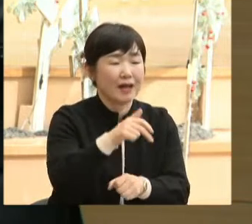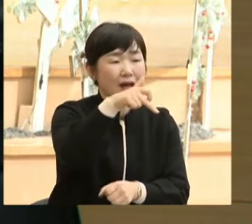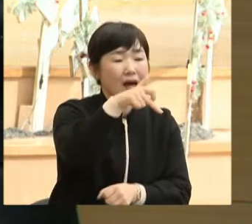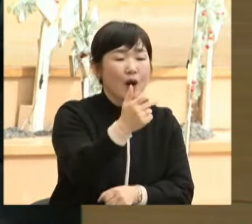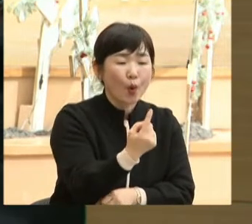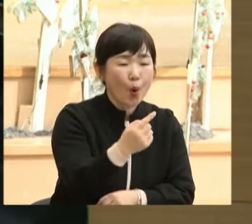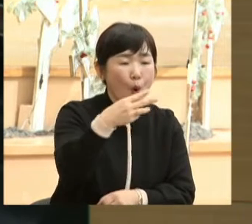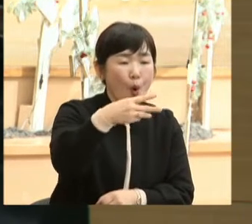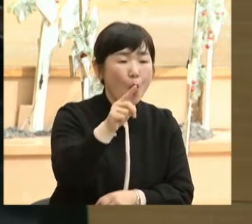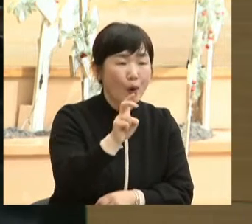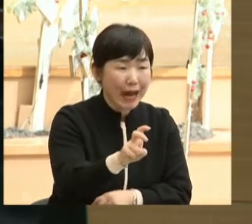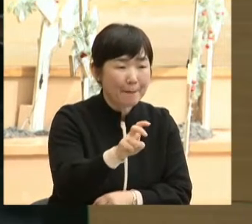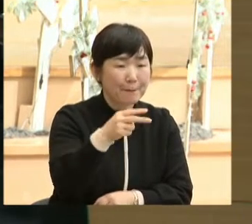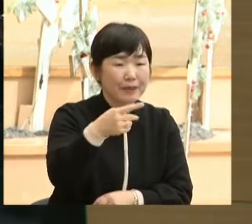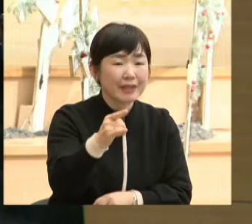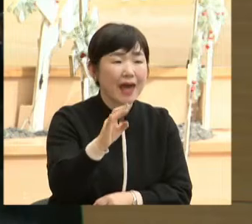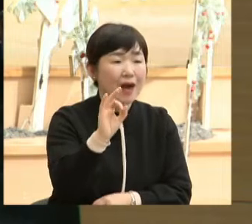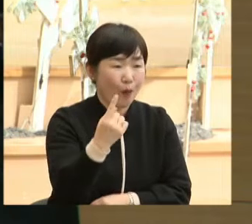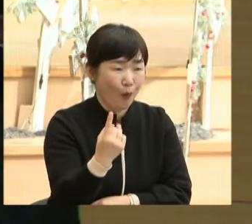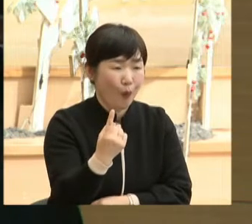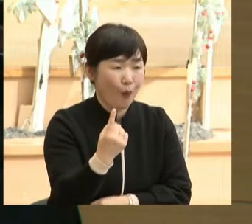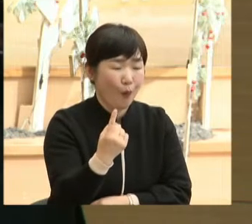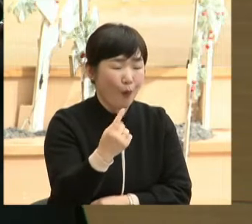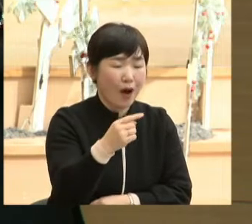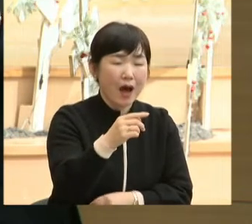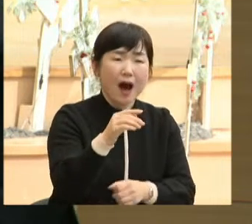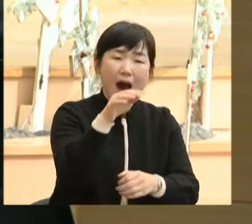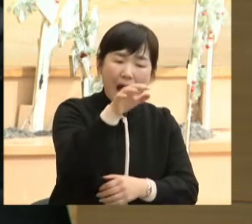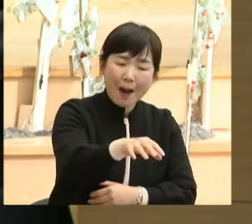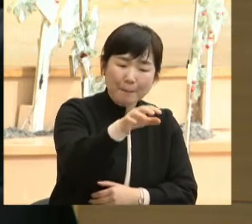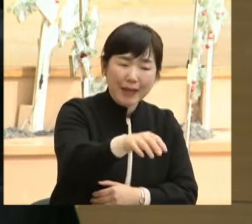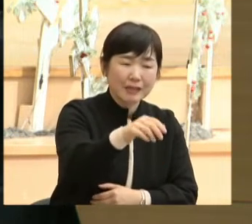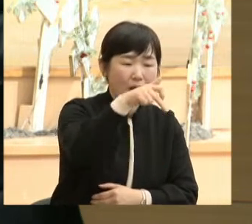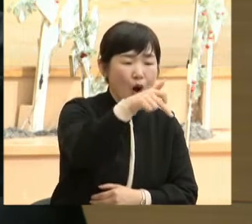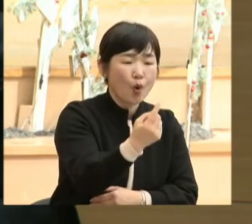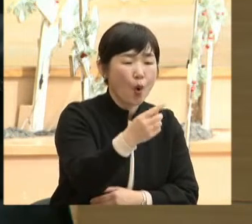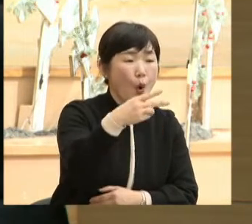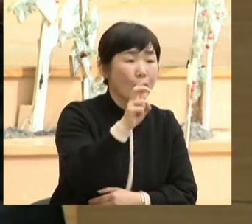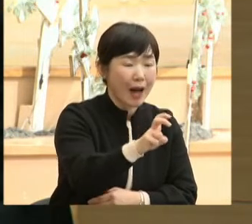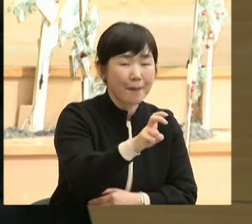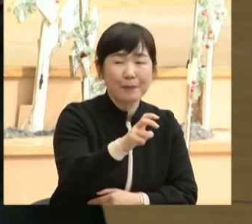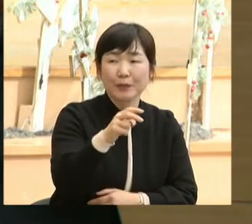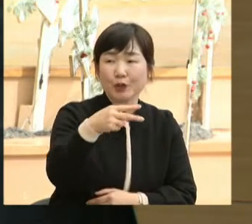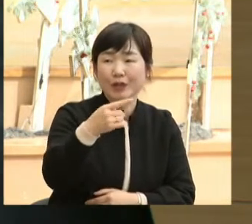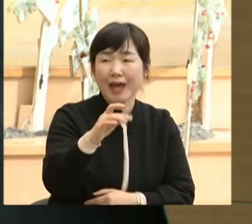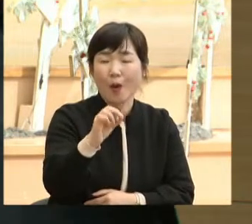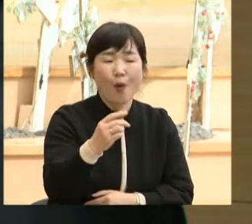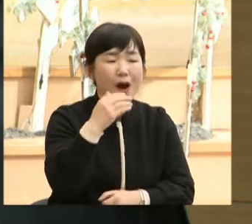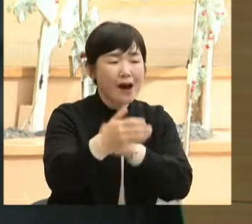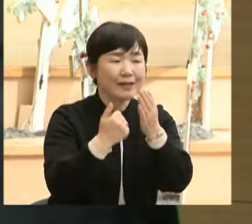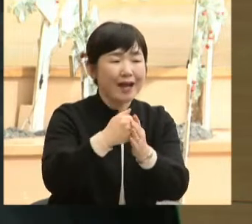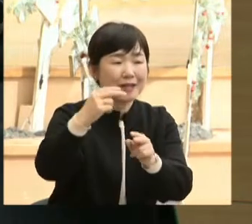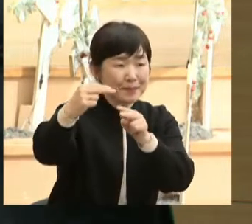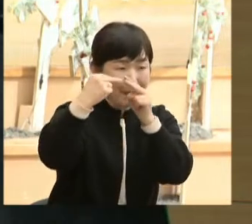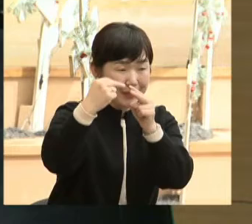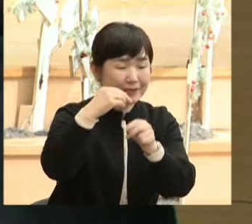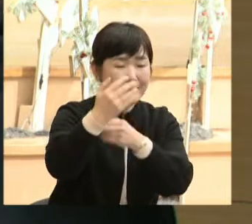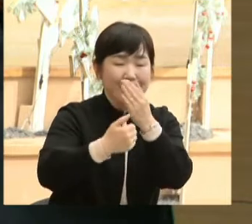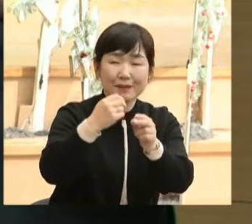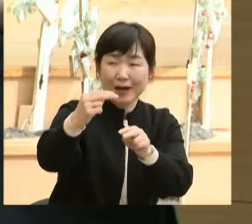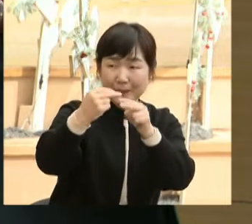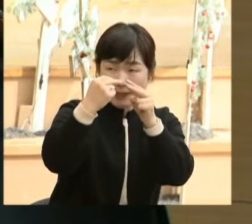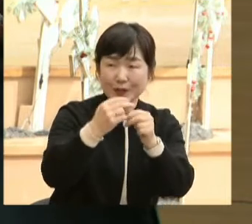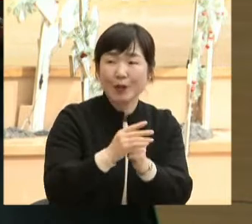때 앞에서라는 뜻의 라틴어 호람 그리고 하나님을 뜻하는 이건 합쳐 가지고 코람데오